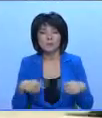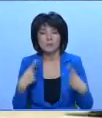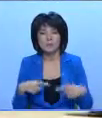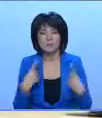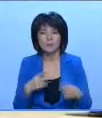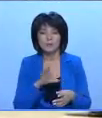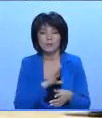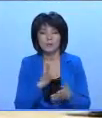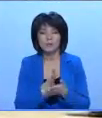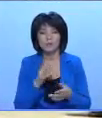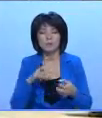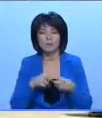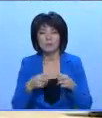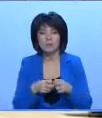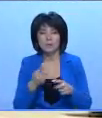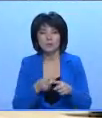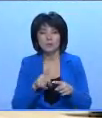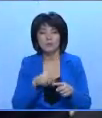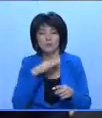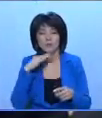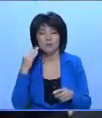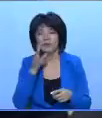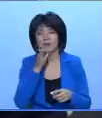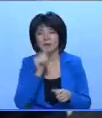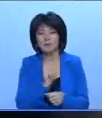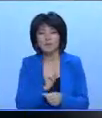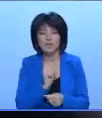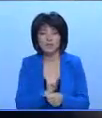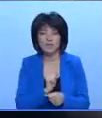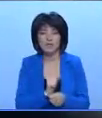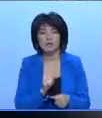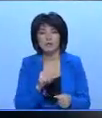туралатын кез келген кедергіні жойып, бірлесіп әрекет ету аса маңызды екенін айтты.